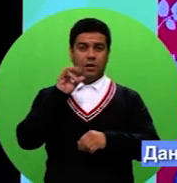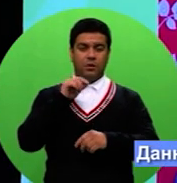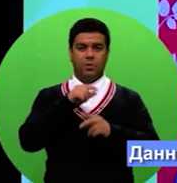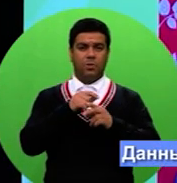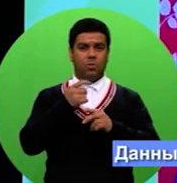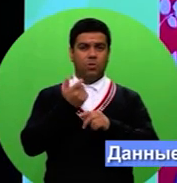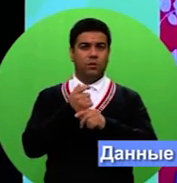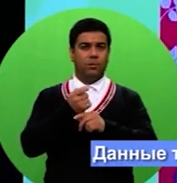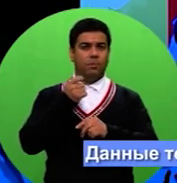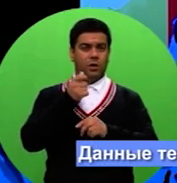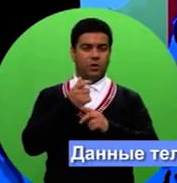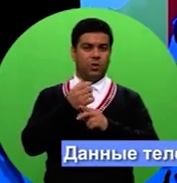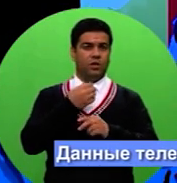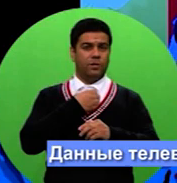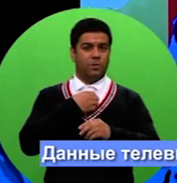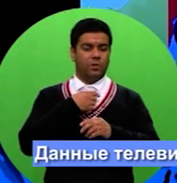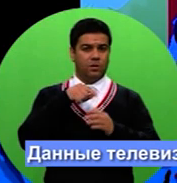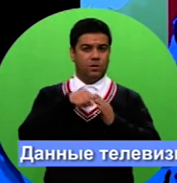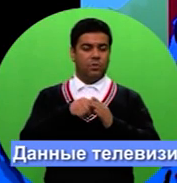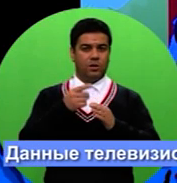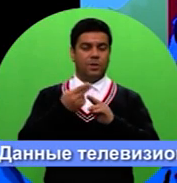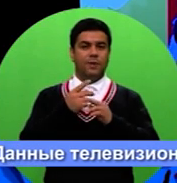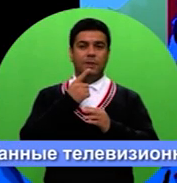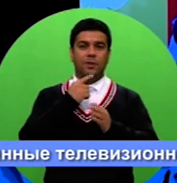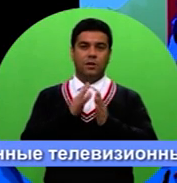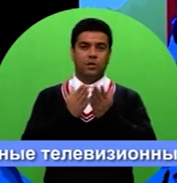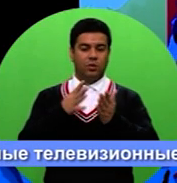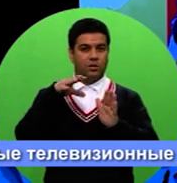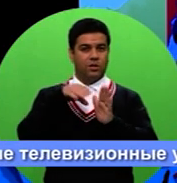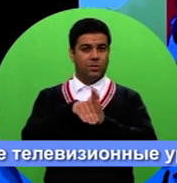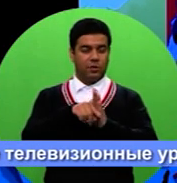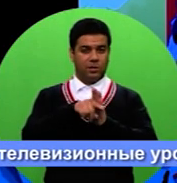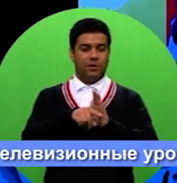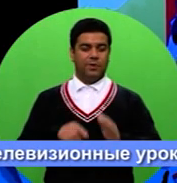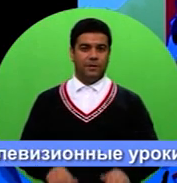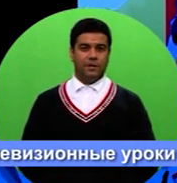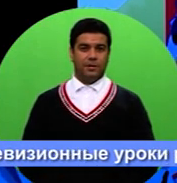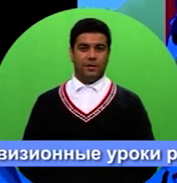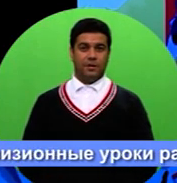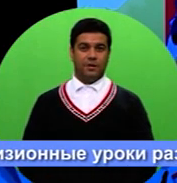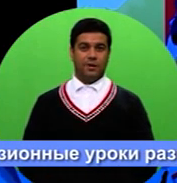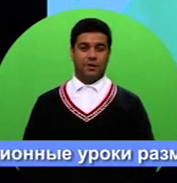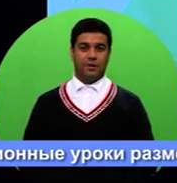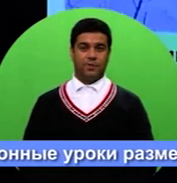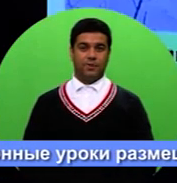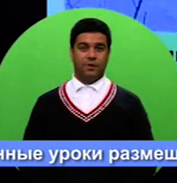Медведи-панды – редкие животные Земли, и они занесены в Красную книгу планеты Земля.